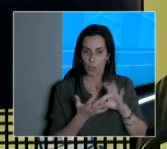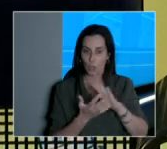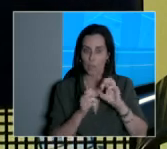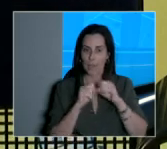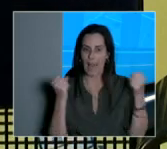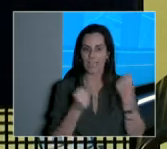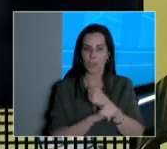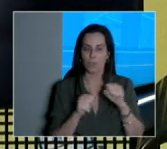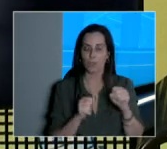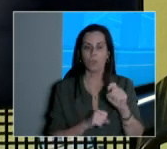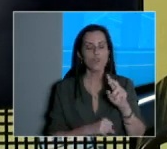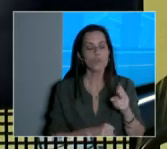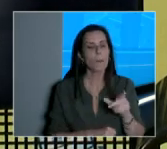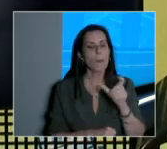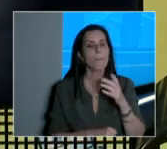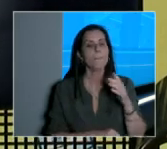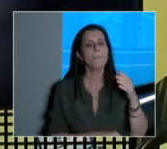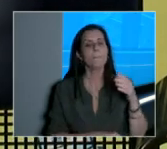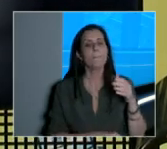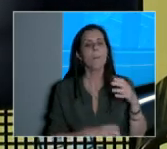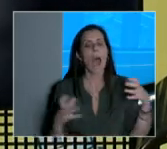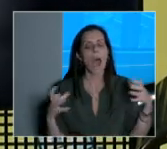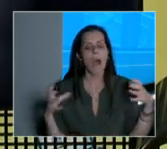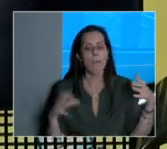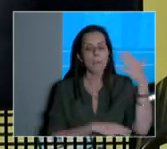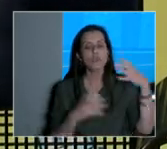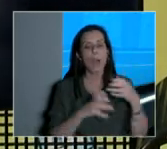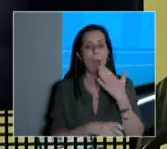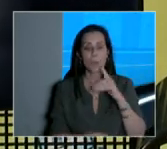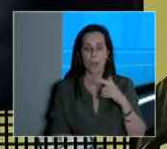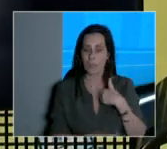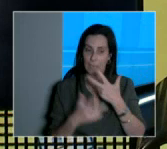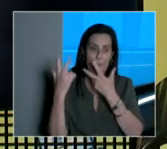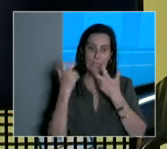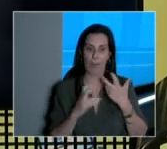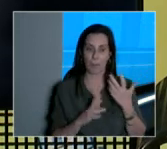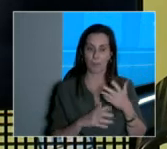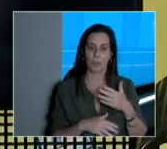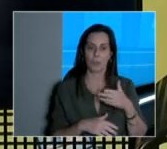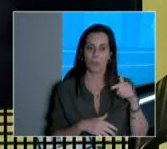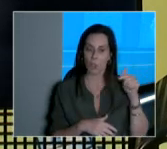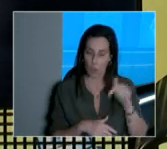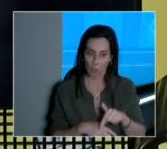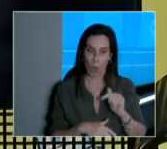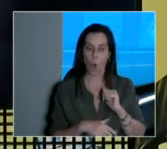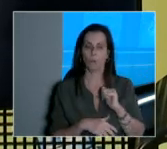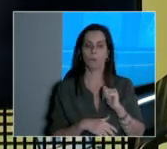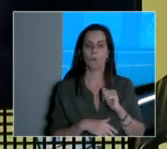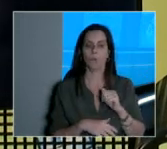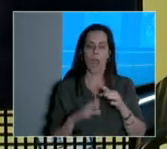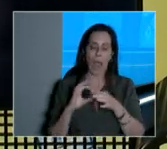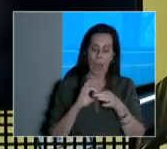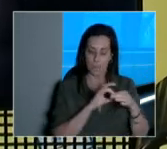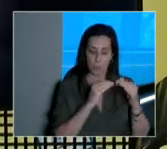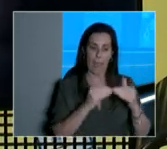במגילת העצמאות, תוגדר שוב כמדינת הלאום של העם היהודי. אבל הייתי מצפה שבמדינת הלאום של העם היהודי, המשפט